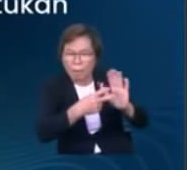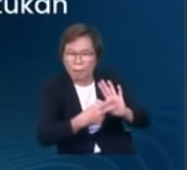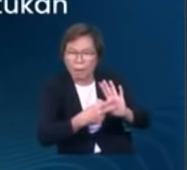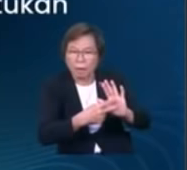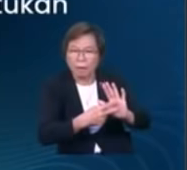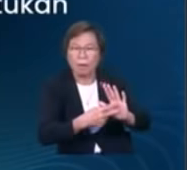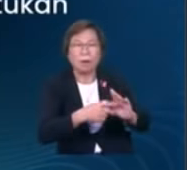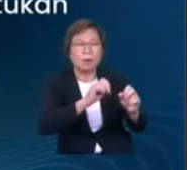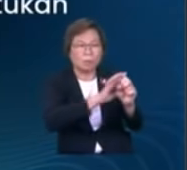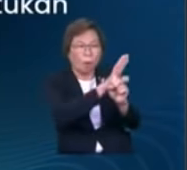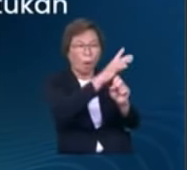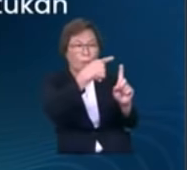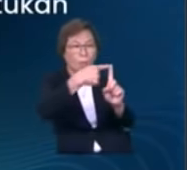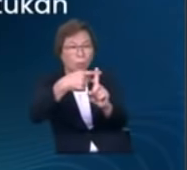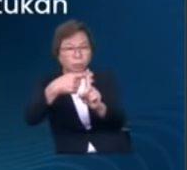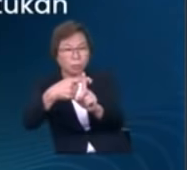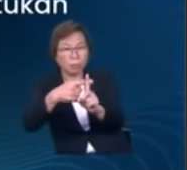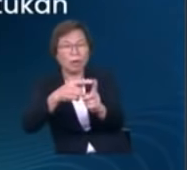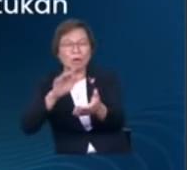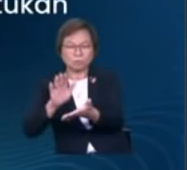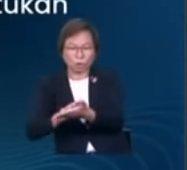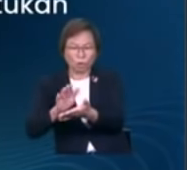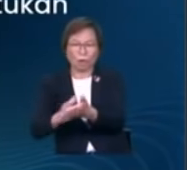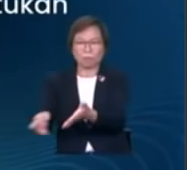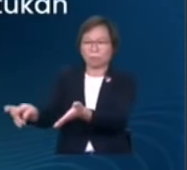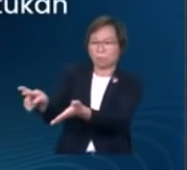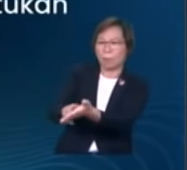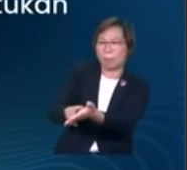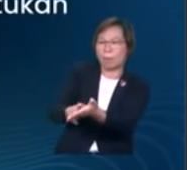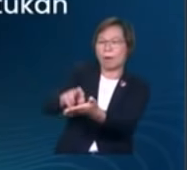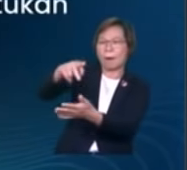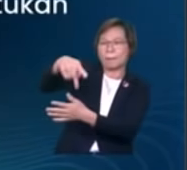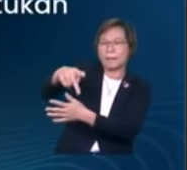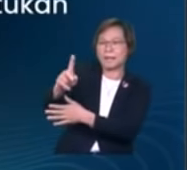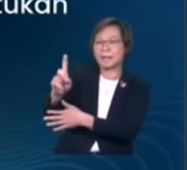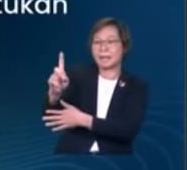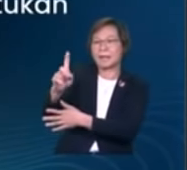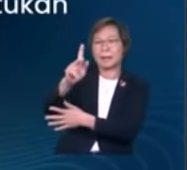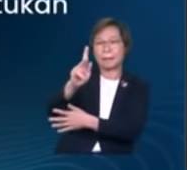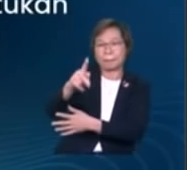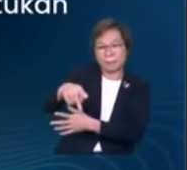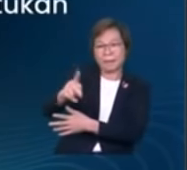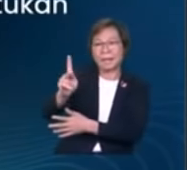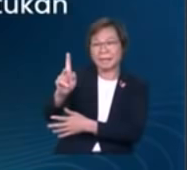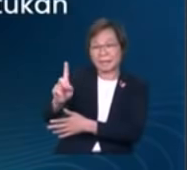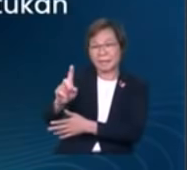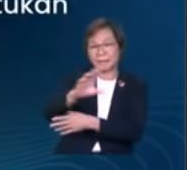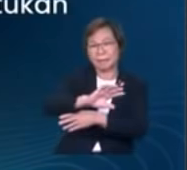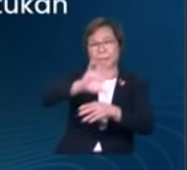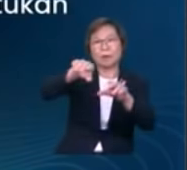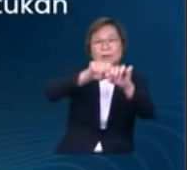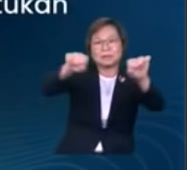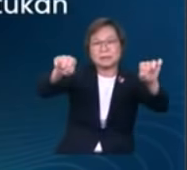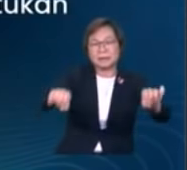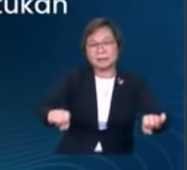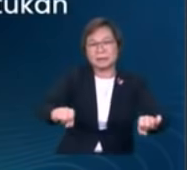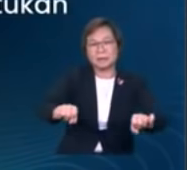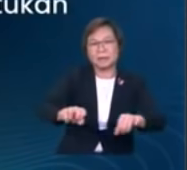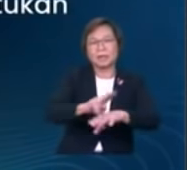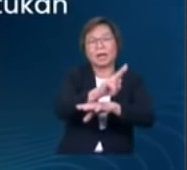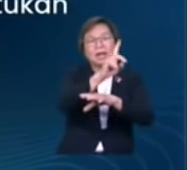laku cash positif saja pihak sekolah asal laporkan pada pikir di dekat mereka akan masukkan dalam sistem aplikasi